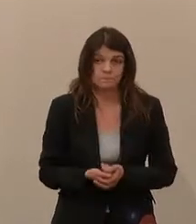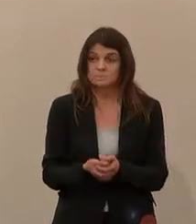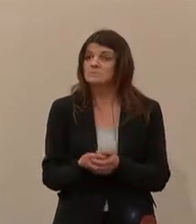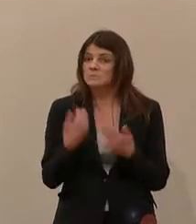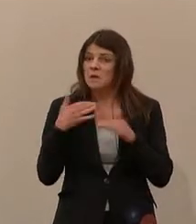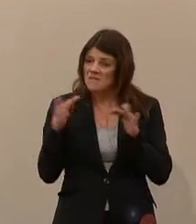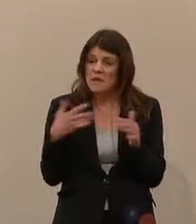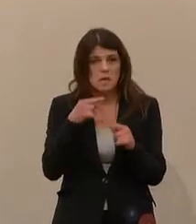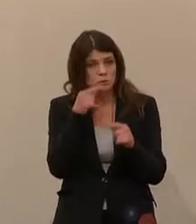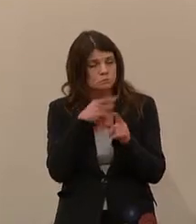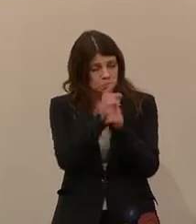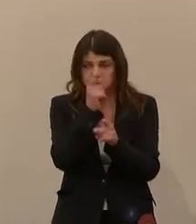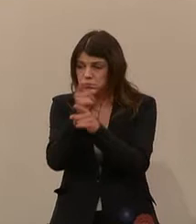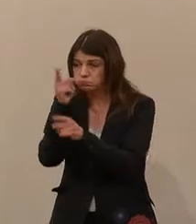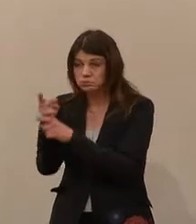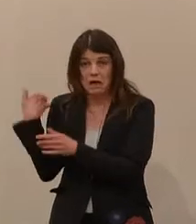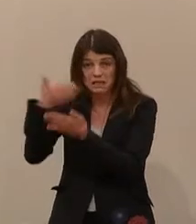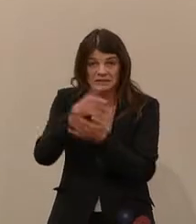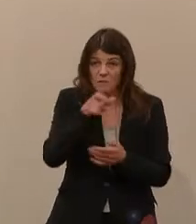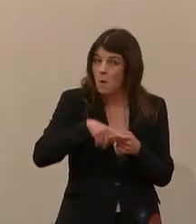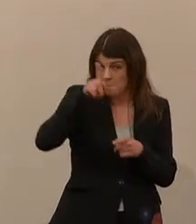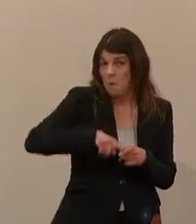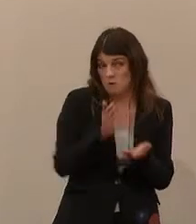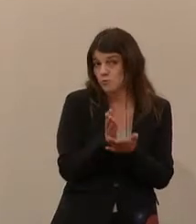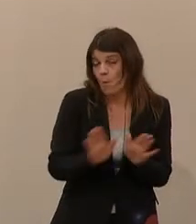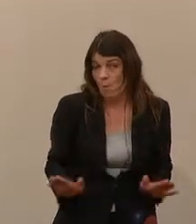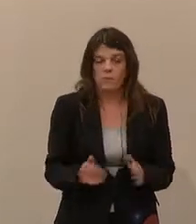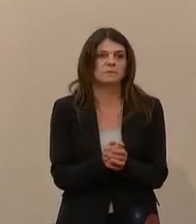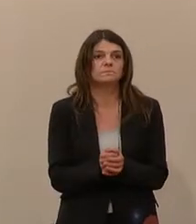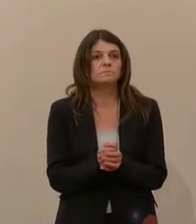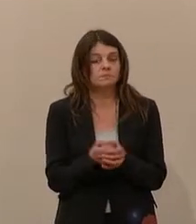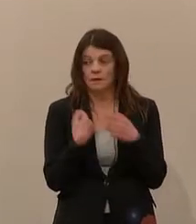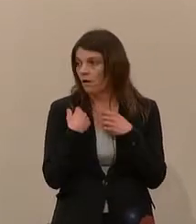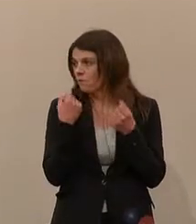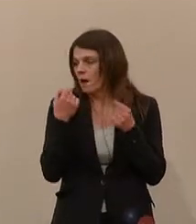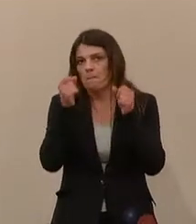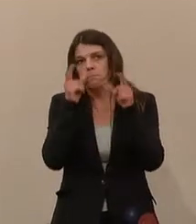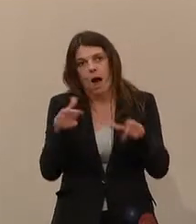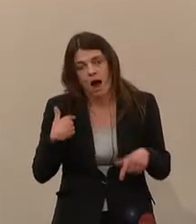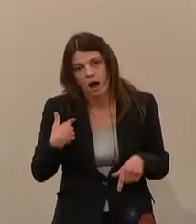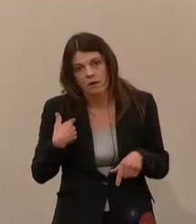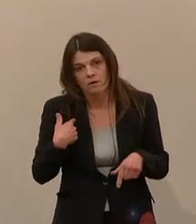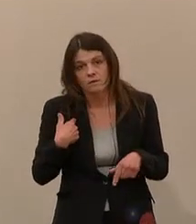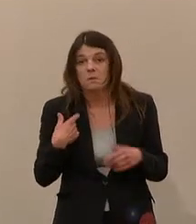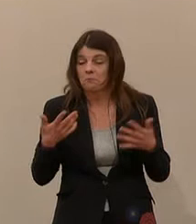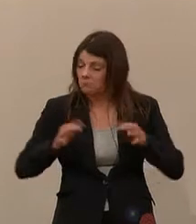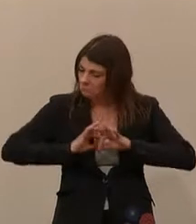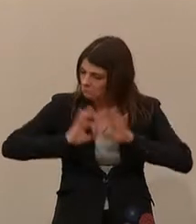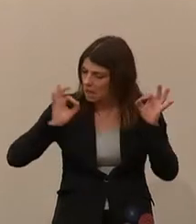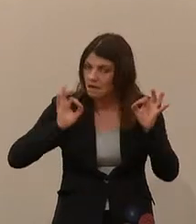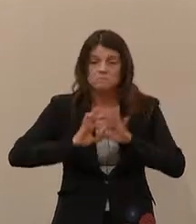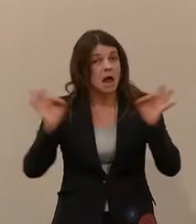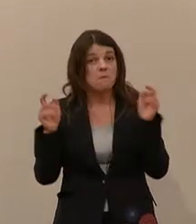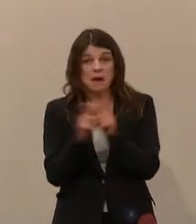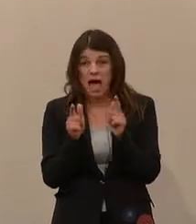sehr viele Gespräche in den letzten Wochen und Monaten geführt und ich muss sagen, ich bin sehr beeindruckt, welche hervorragenden Leistungen